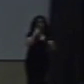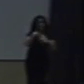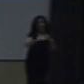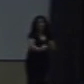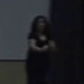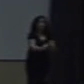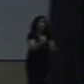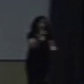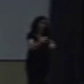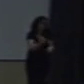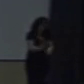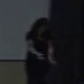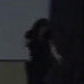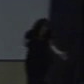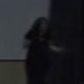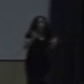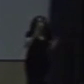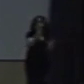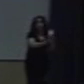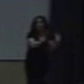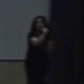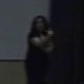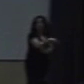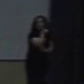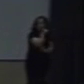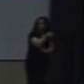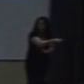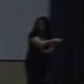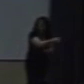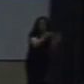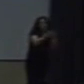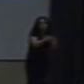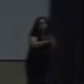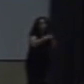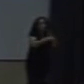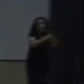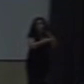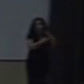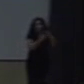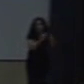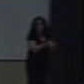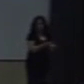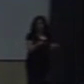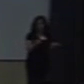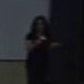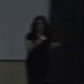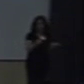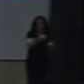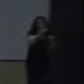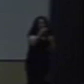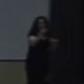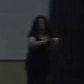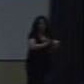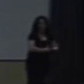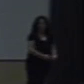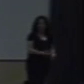riscos, com tota la vida, que no complementen coses que, clar, i jo no sé si aquest senyor, a part